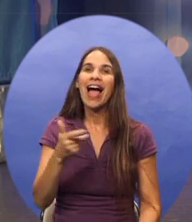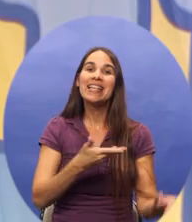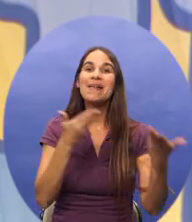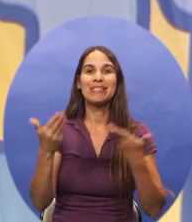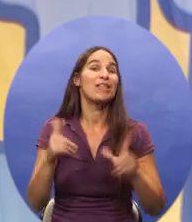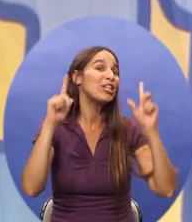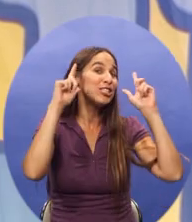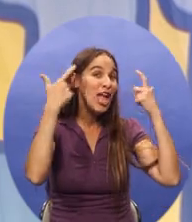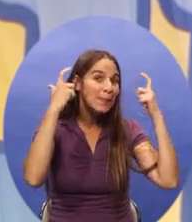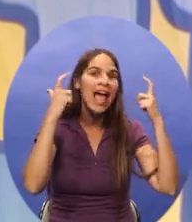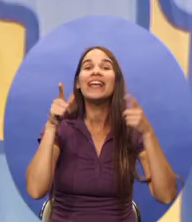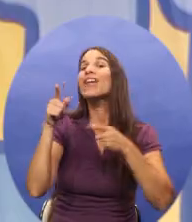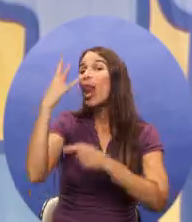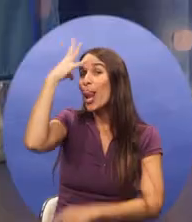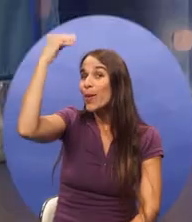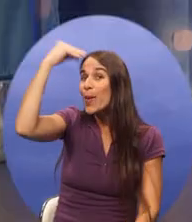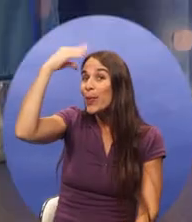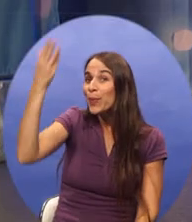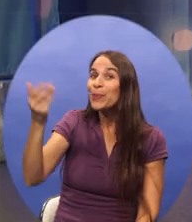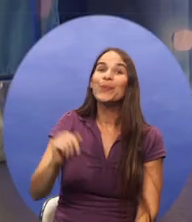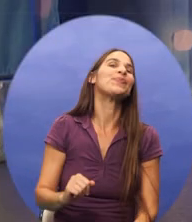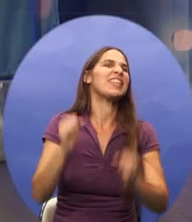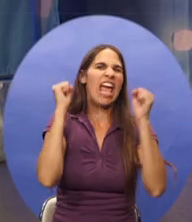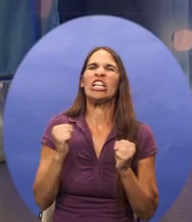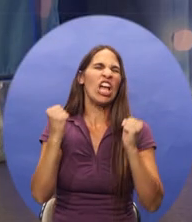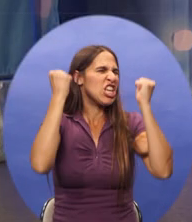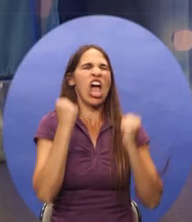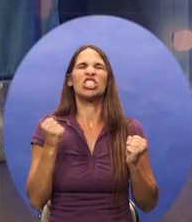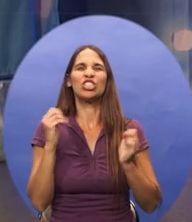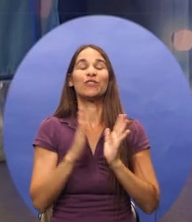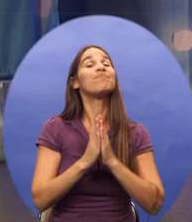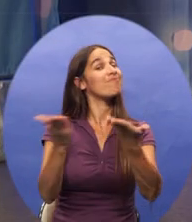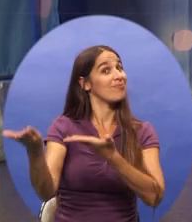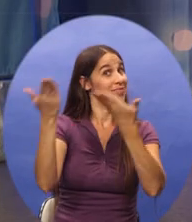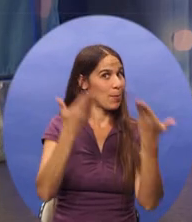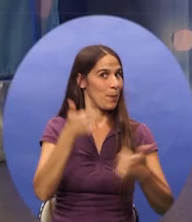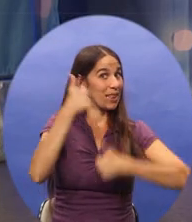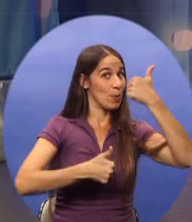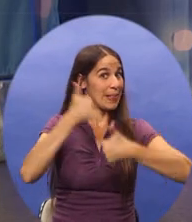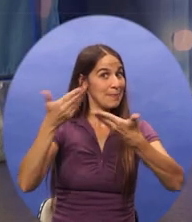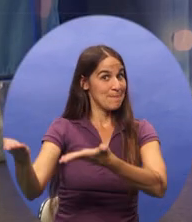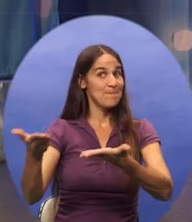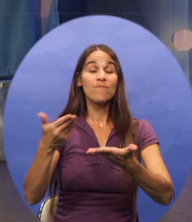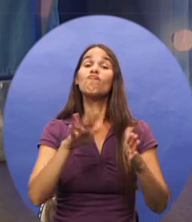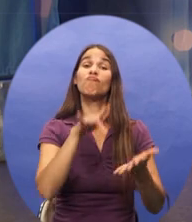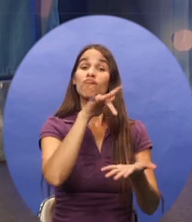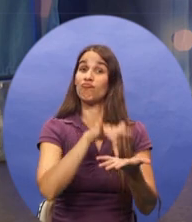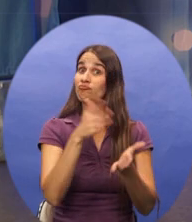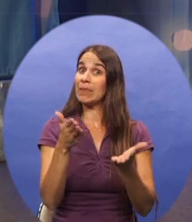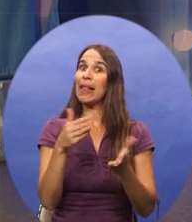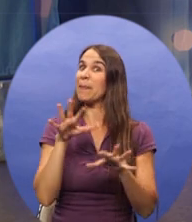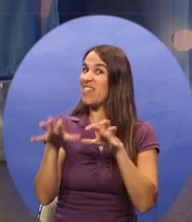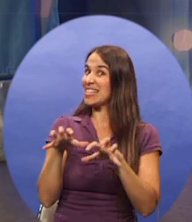טוב, טוב, אז אני מזמין את שבתאי ואת לולו. יש, יש. אז קבלו את המתמודדים שלנו. בעמדה